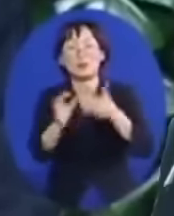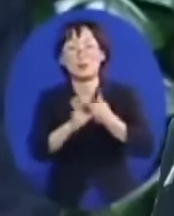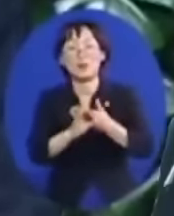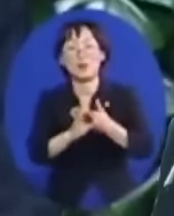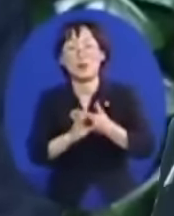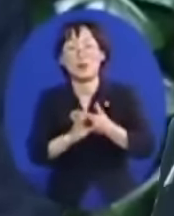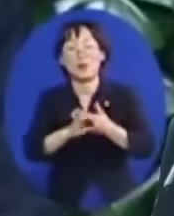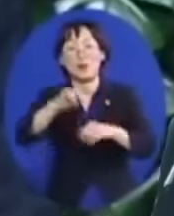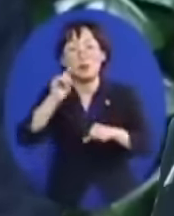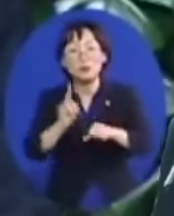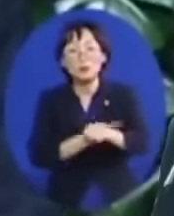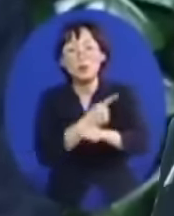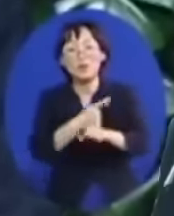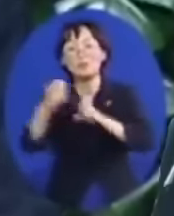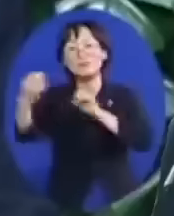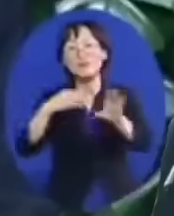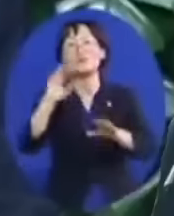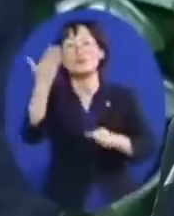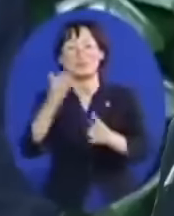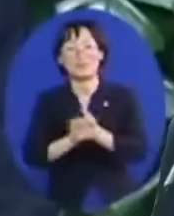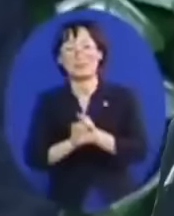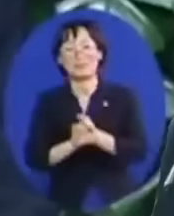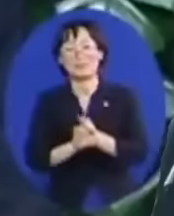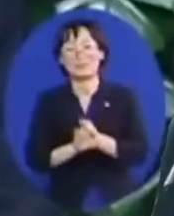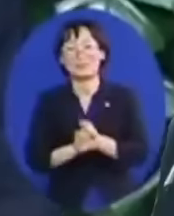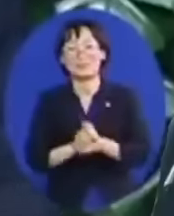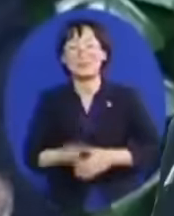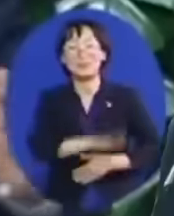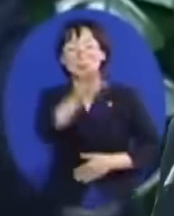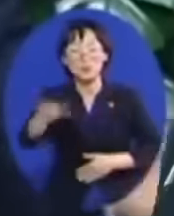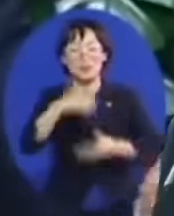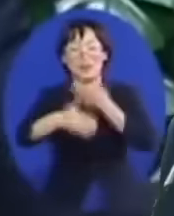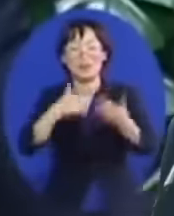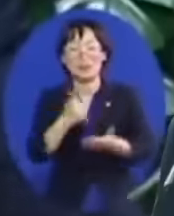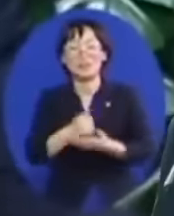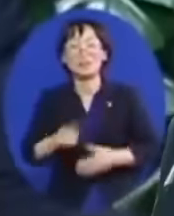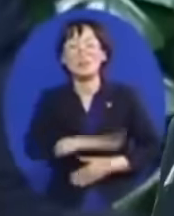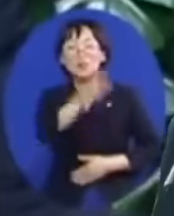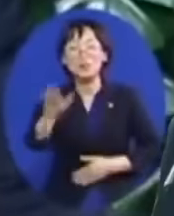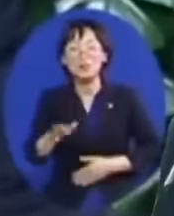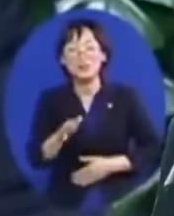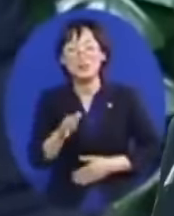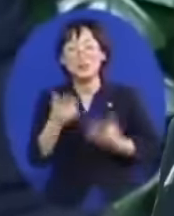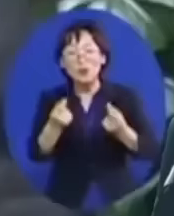모르는 사이에 응답이 다가오는 것입니다. 우리는